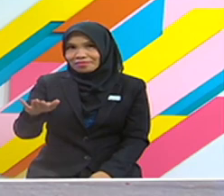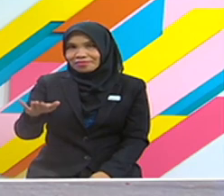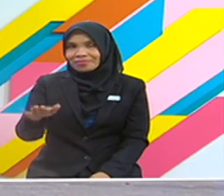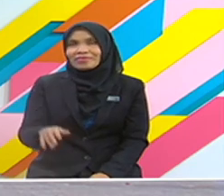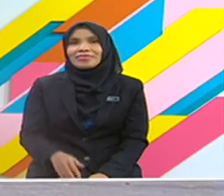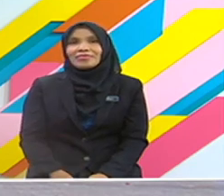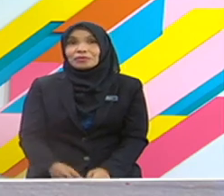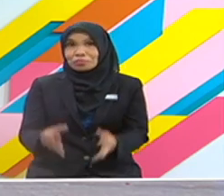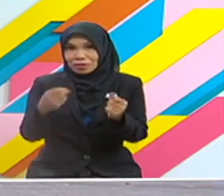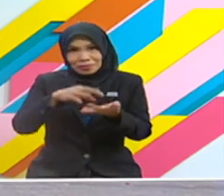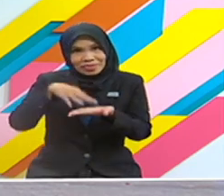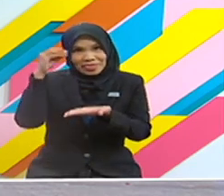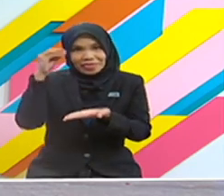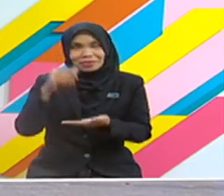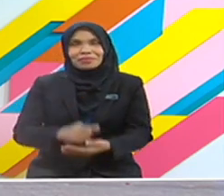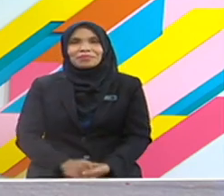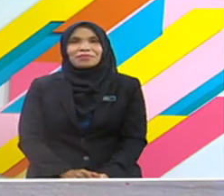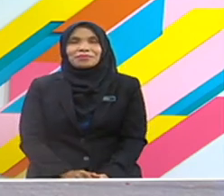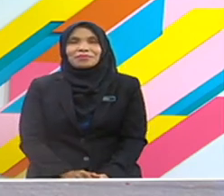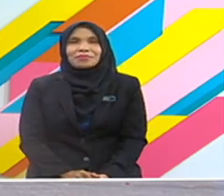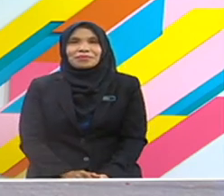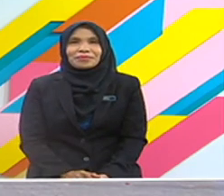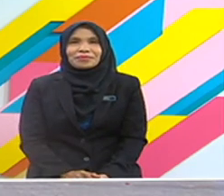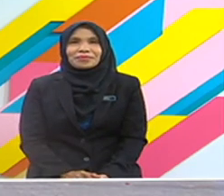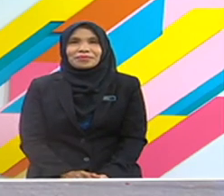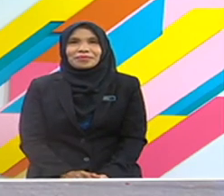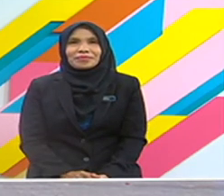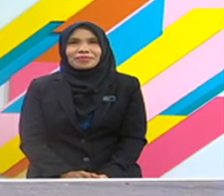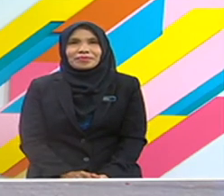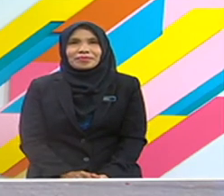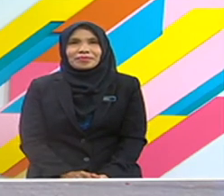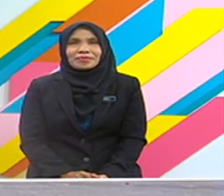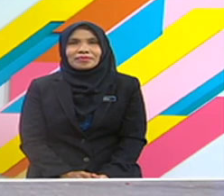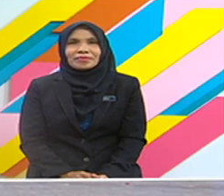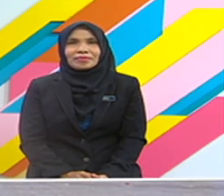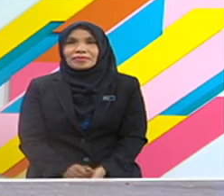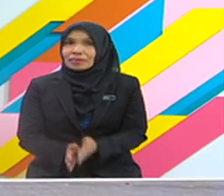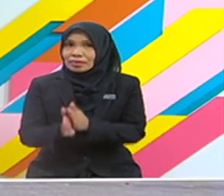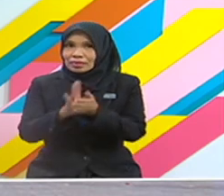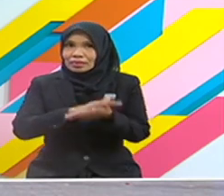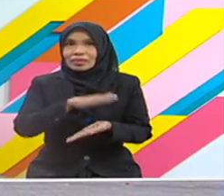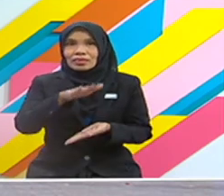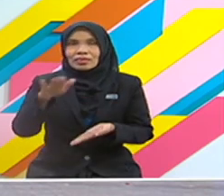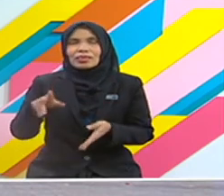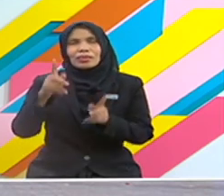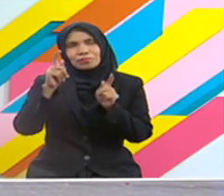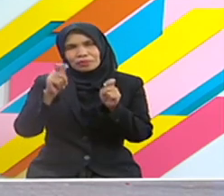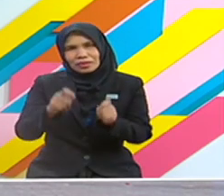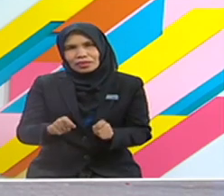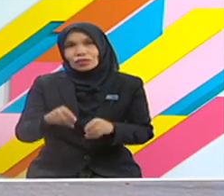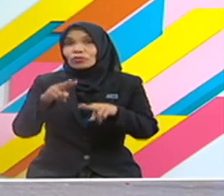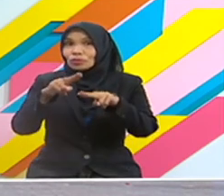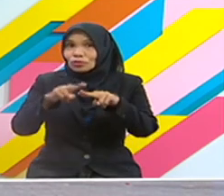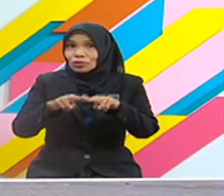apakah fungsi-fungsi organ deria manusia ni. Jadi adik-adik kena terus kekal bersama Kak Rina dan